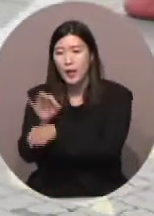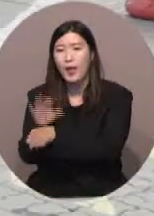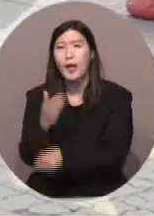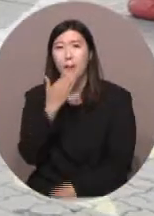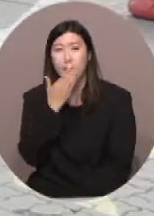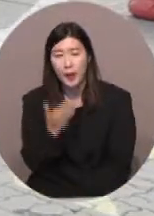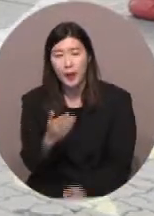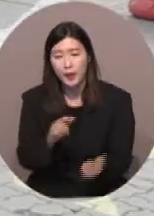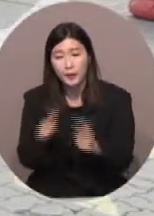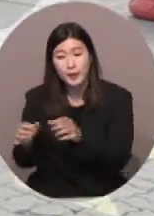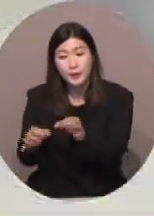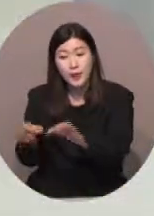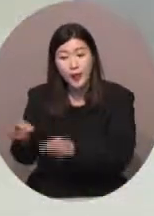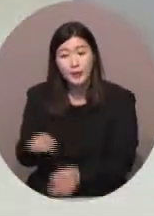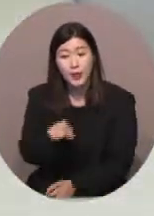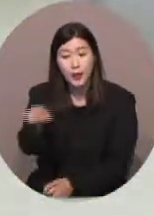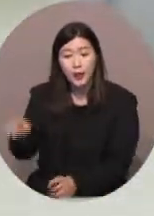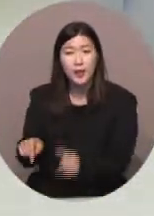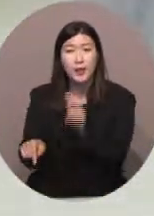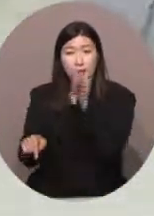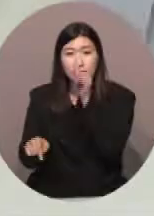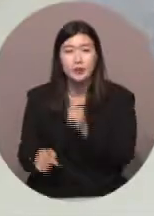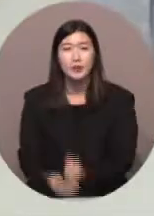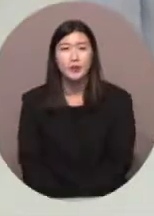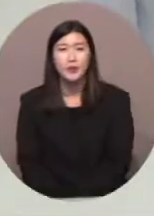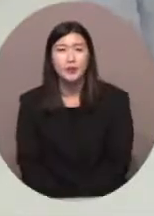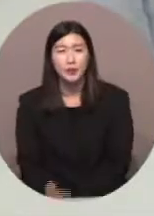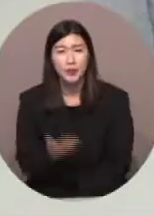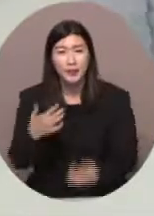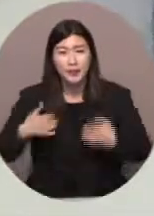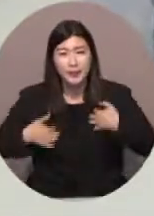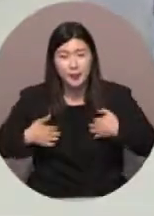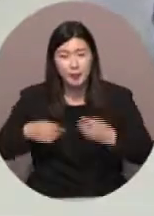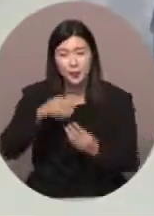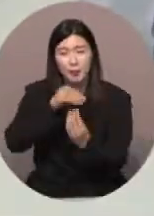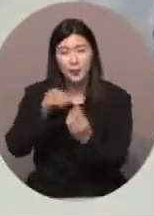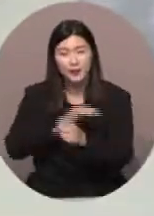있는 판촉전이 연휴 기간까지 이어져 추석